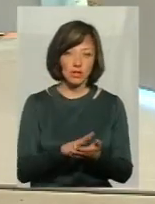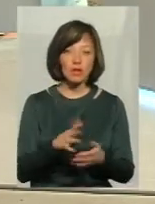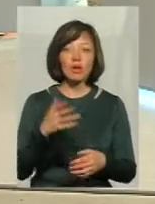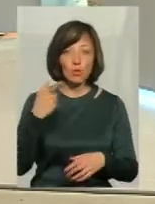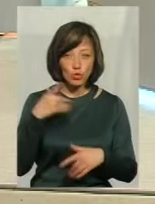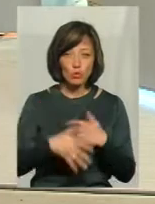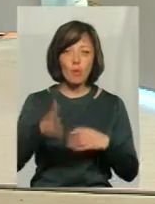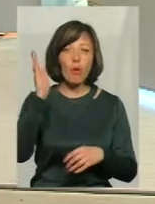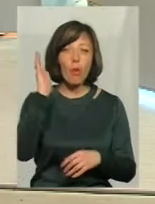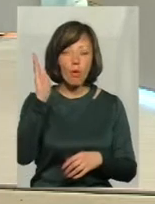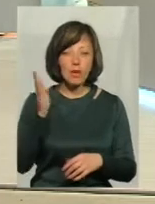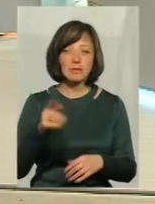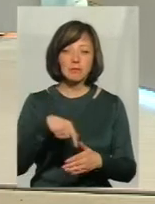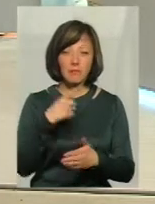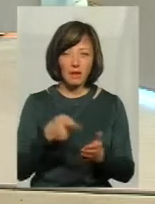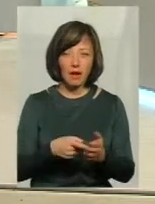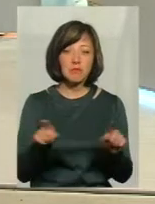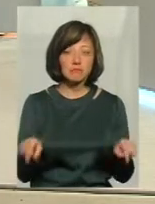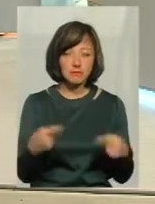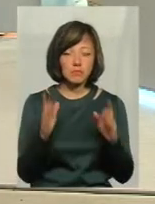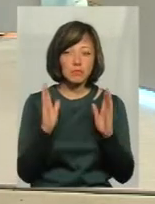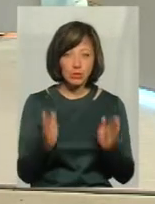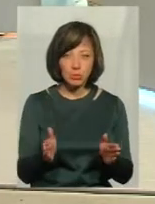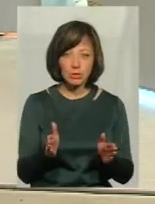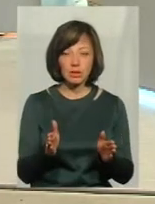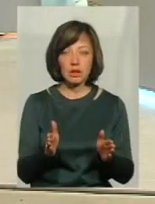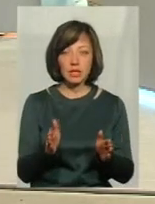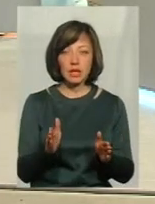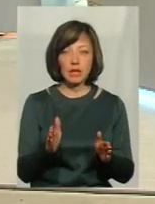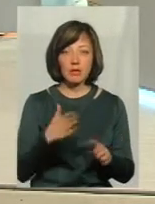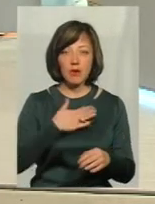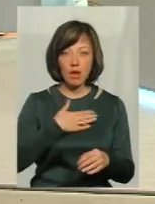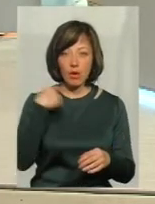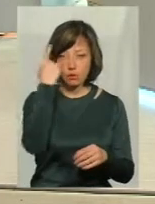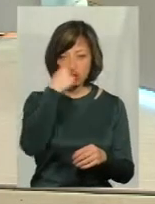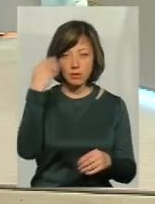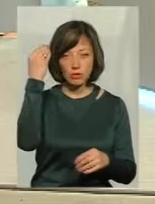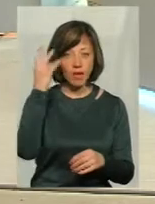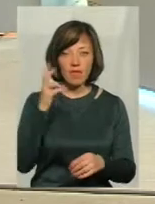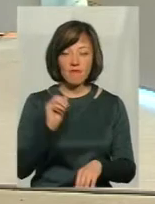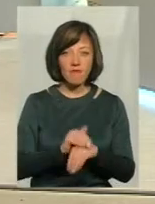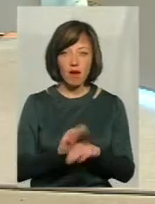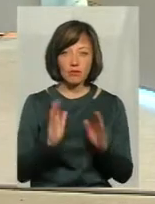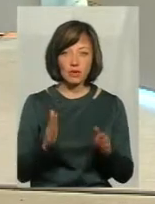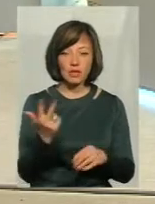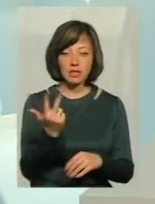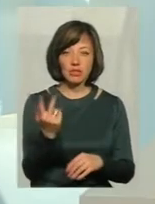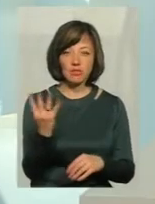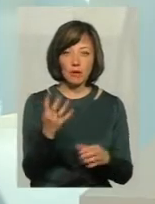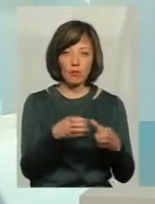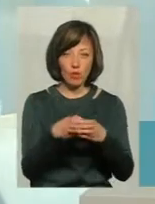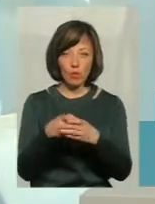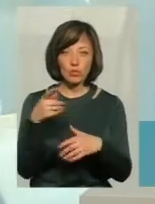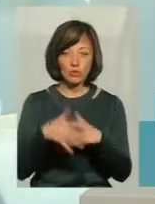колись питання постане. І моя особиста оцінка, що не факт, що буде 34 блок. Ми розуміємо,